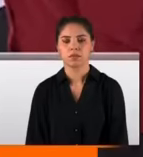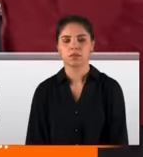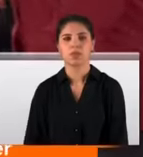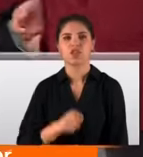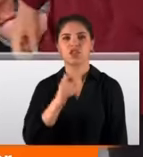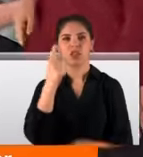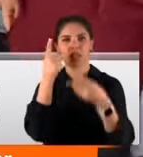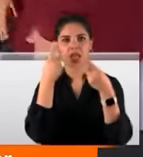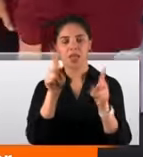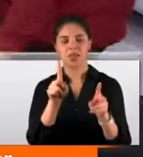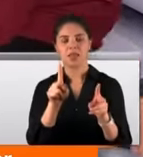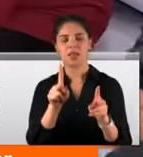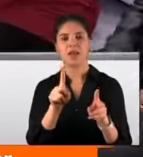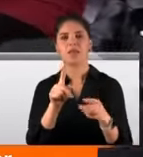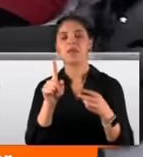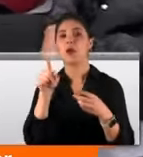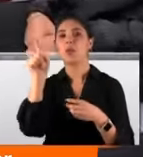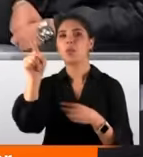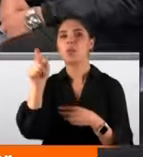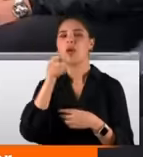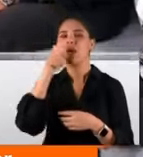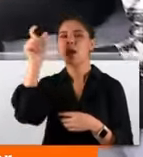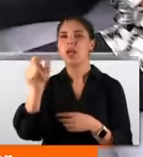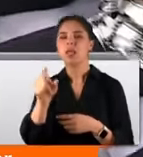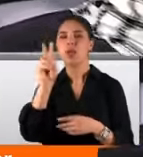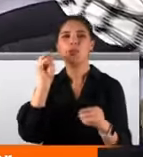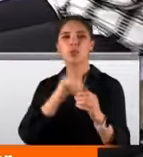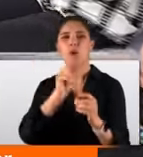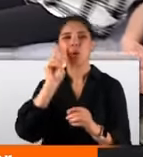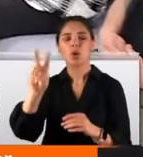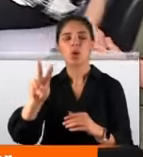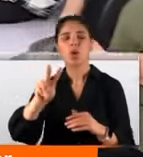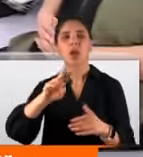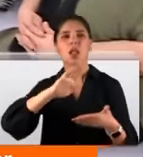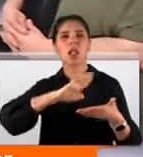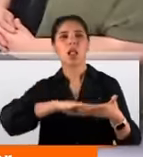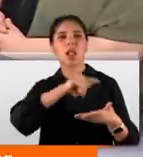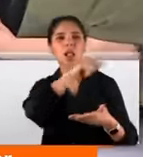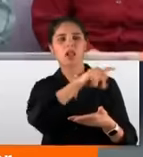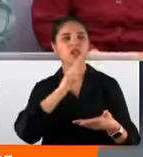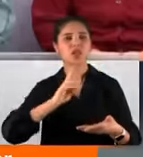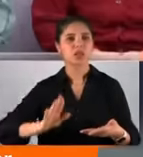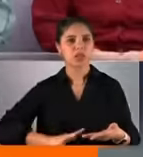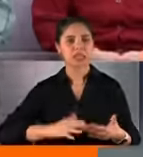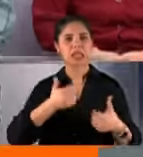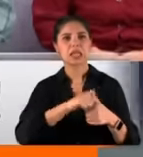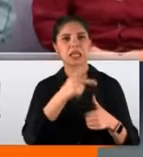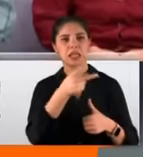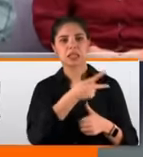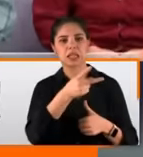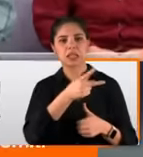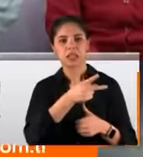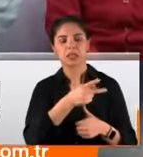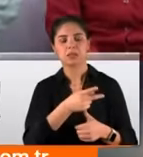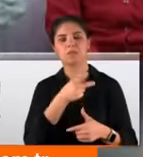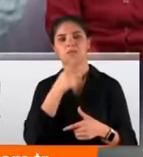Cinayet itirafı da Erdal Sakız'ı son gören kişinin yani arkadaşı Ersin Koç'un kızından ve karısından geldi. Daha sonra babam Erdal'ı vurdu